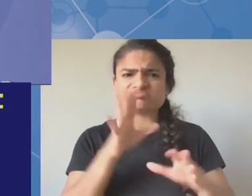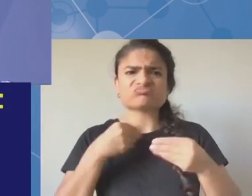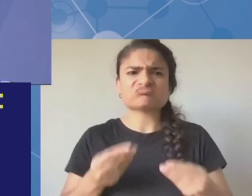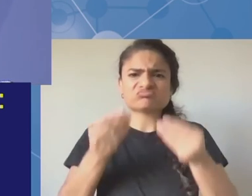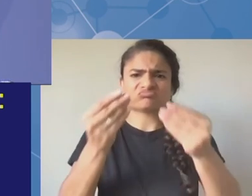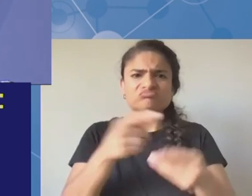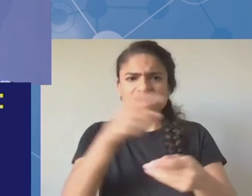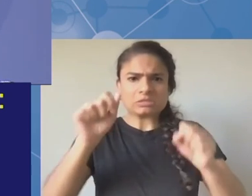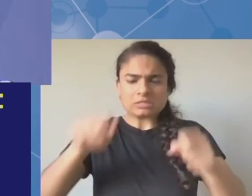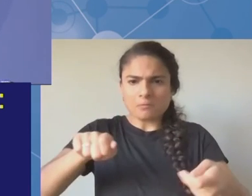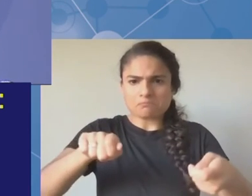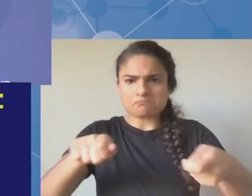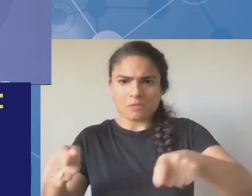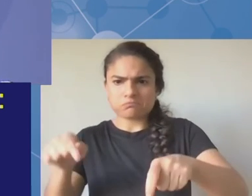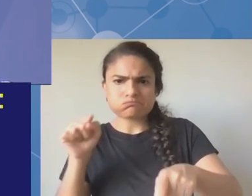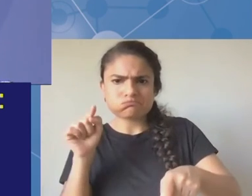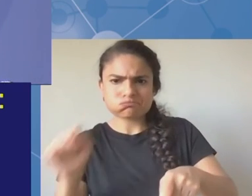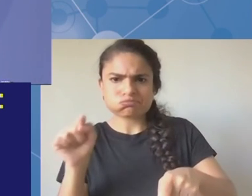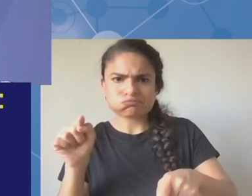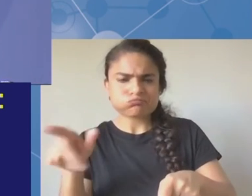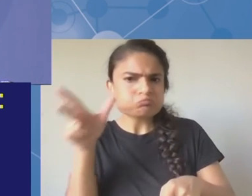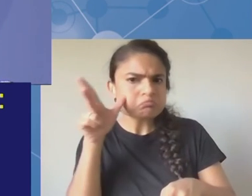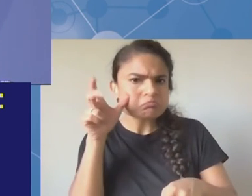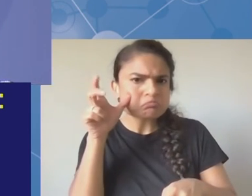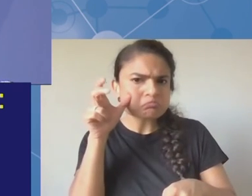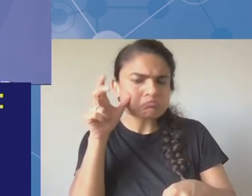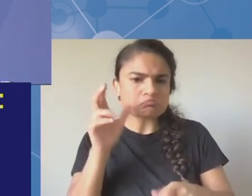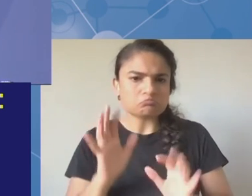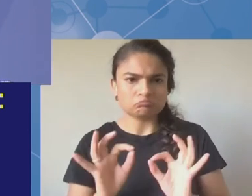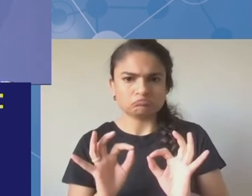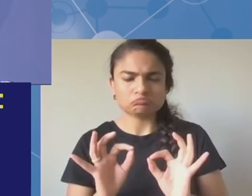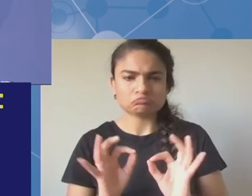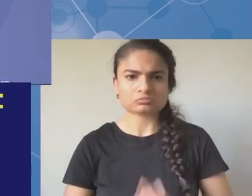Если вам нужен перевод, пожалуйста,